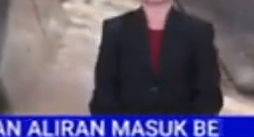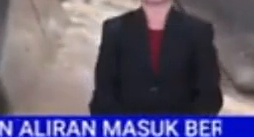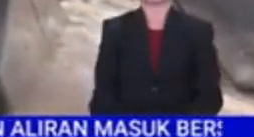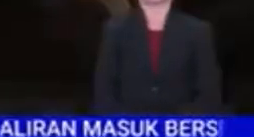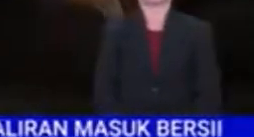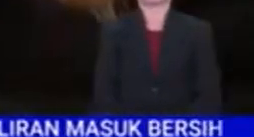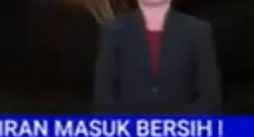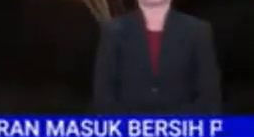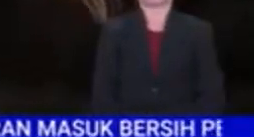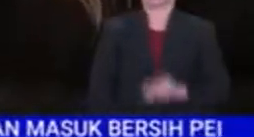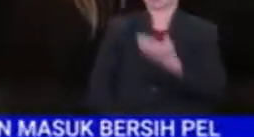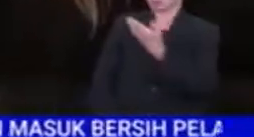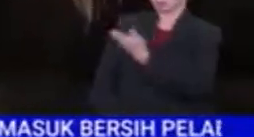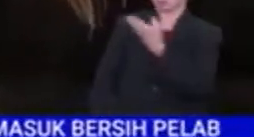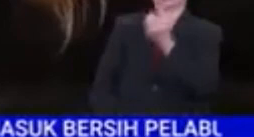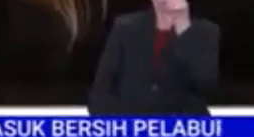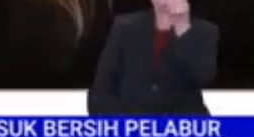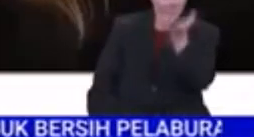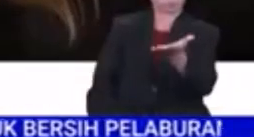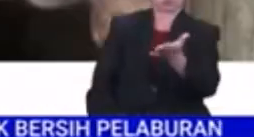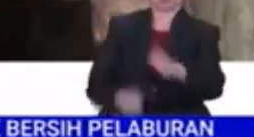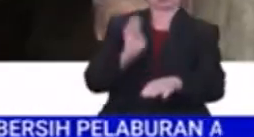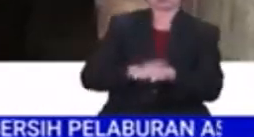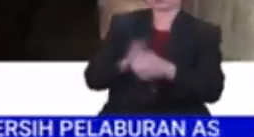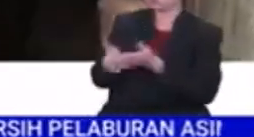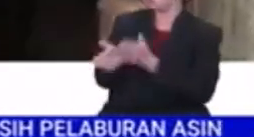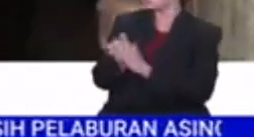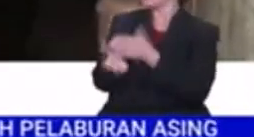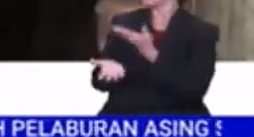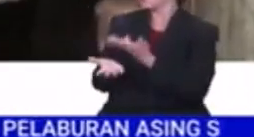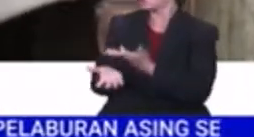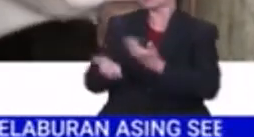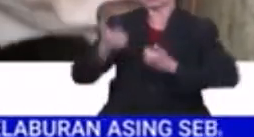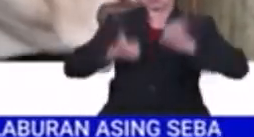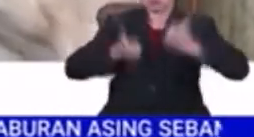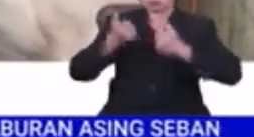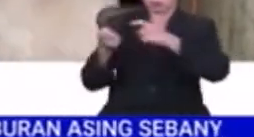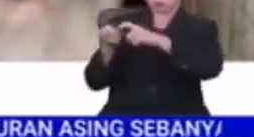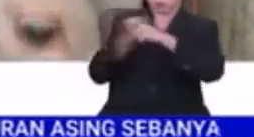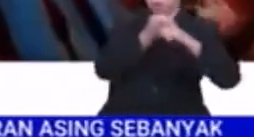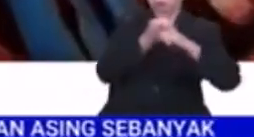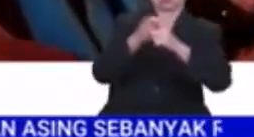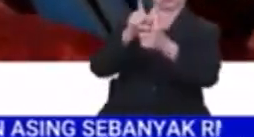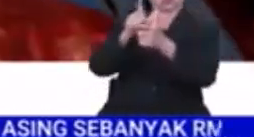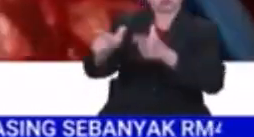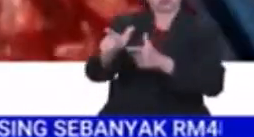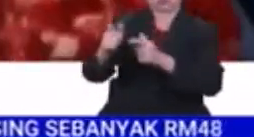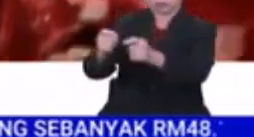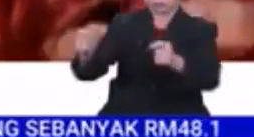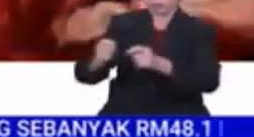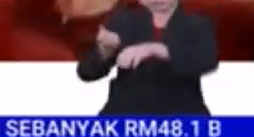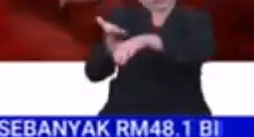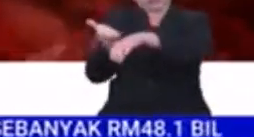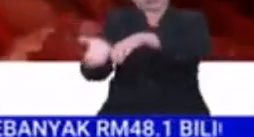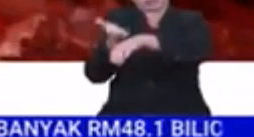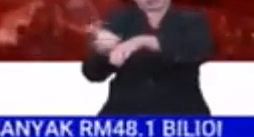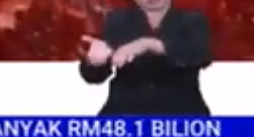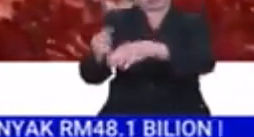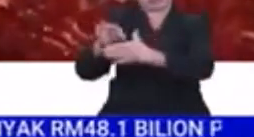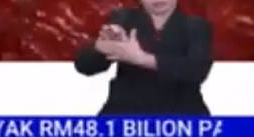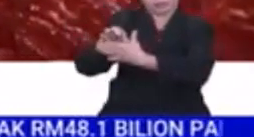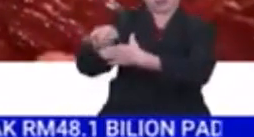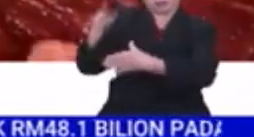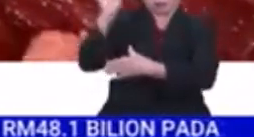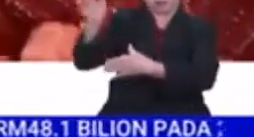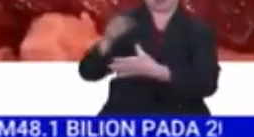pria memaklumkan perkara itu ketika diminta mengulas mengenai sama adem gantungan kelulusan Loji sembelihan itu akan